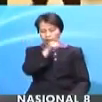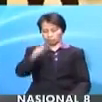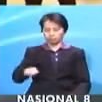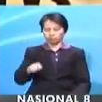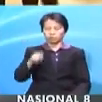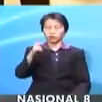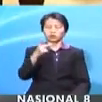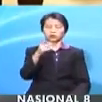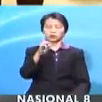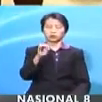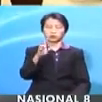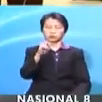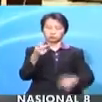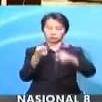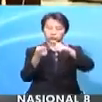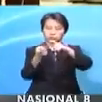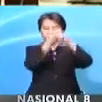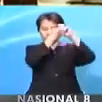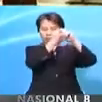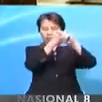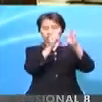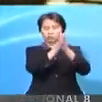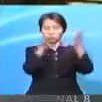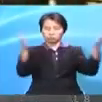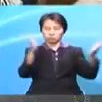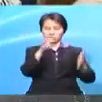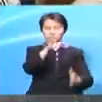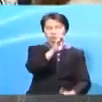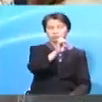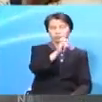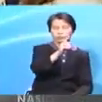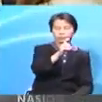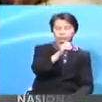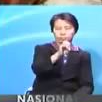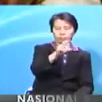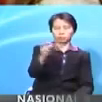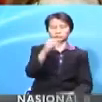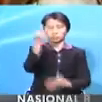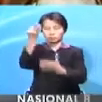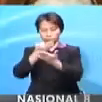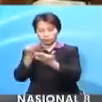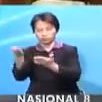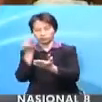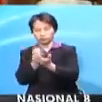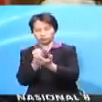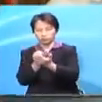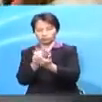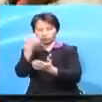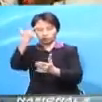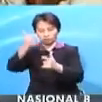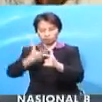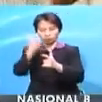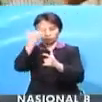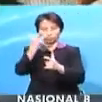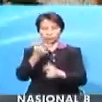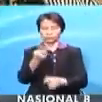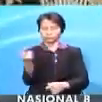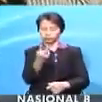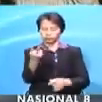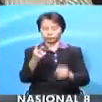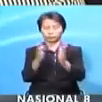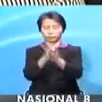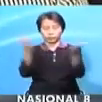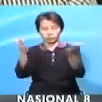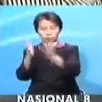kdn menggantung di Edge weekly dan The Edge financial daily selama 3 bulan di Edge financial